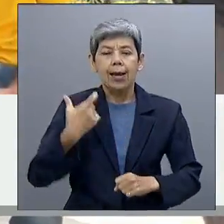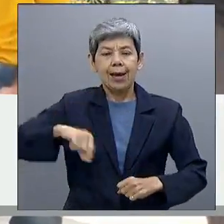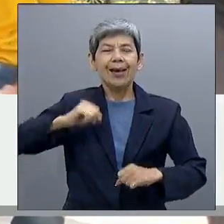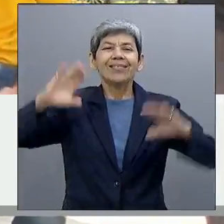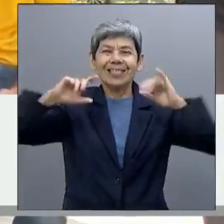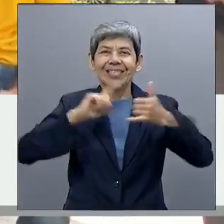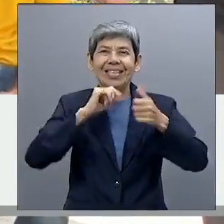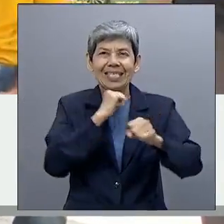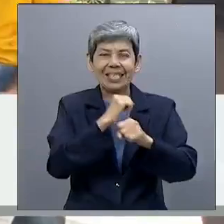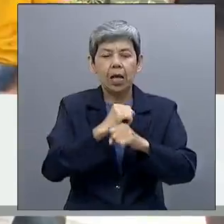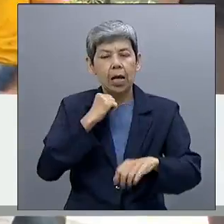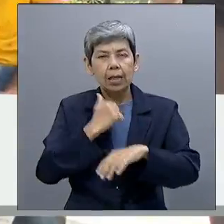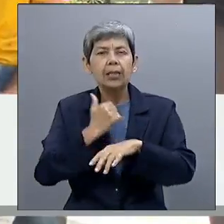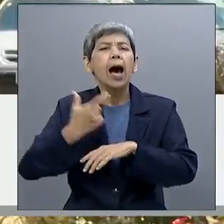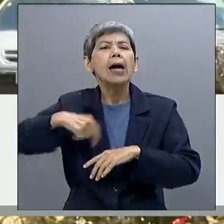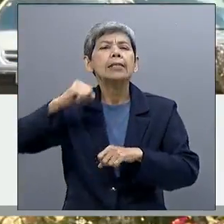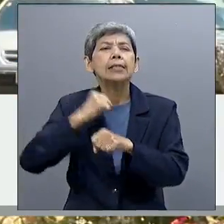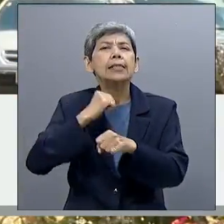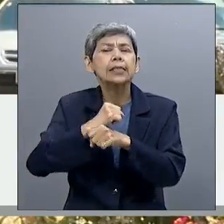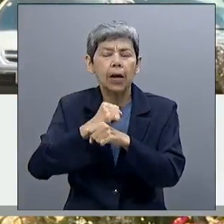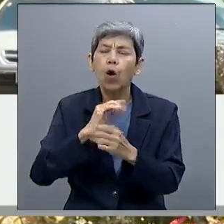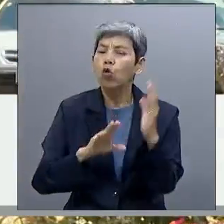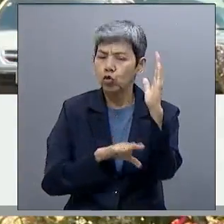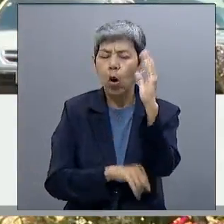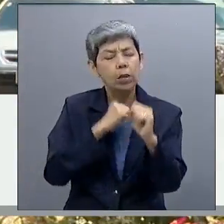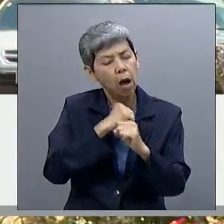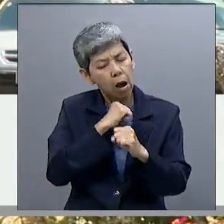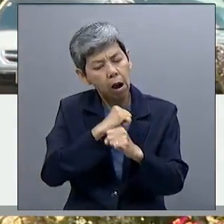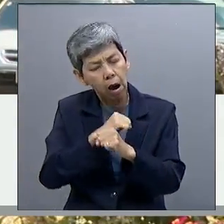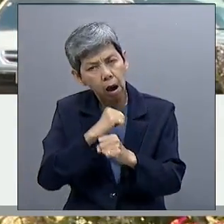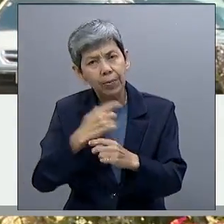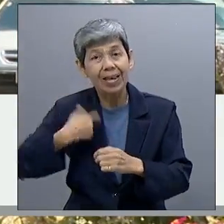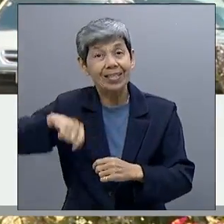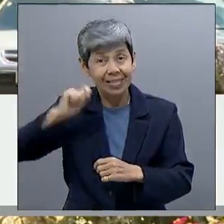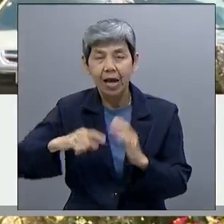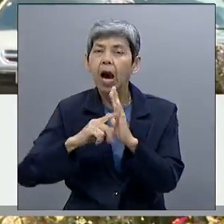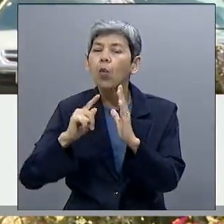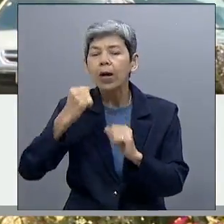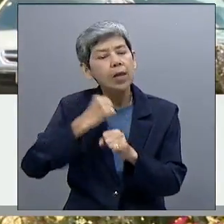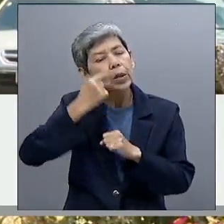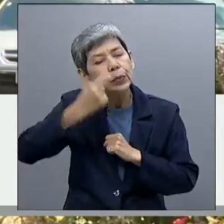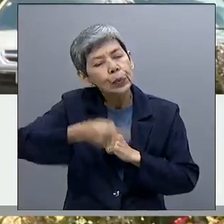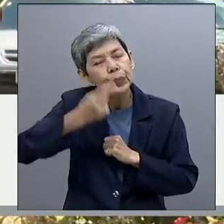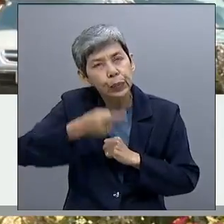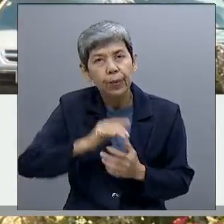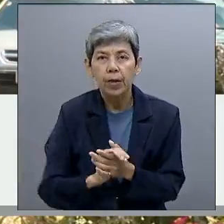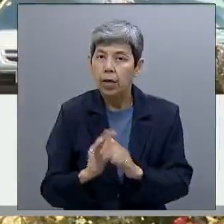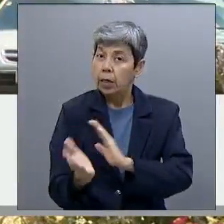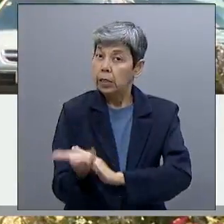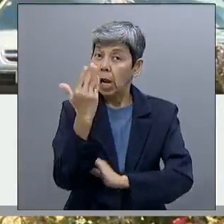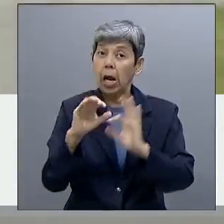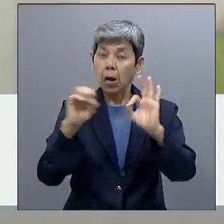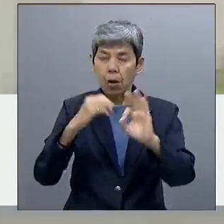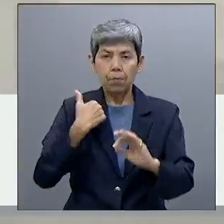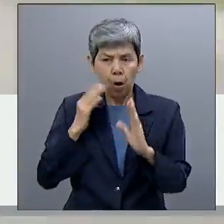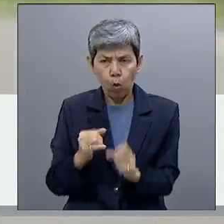ท่านนี้เข้าไปทำงานที่สำนักงานอัยการจังหวัดสงขลาคดีศาลแขวงตามปกติซึ่งในช่วง 99:00นเนี่ยมี